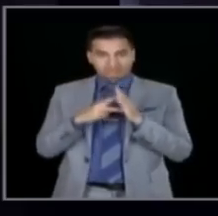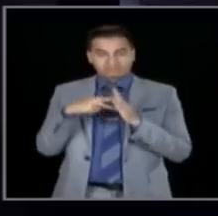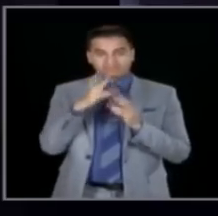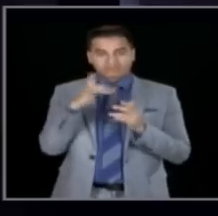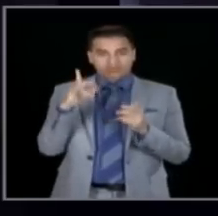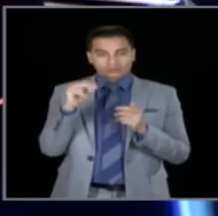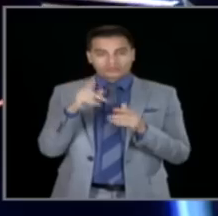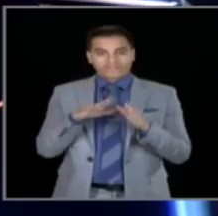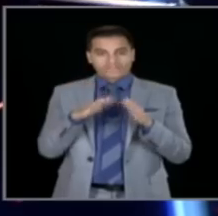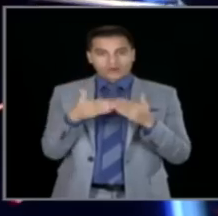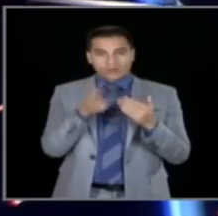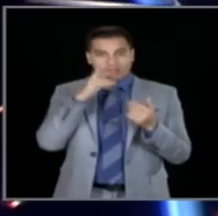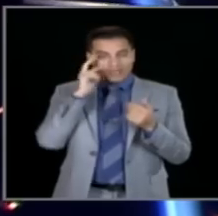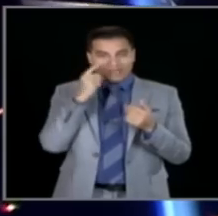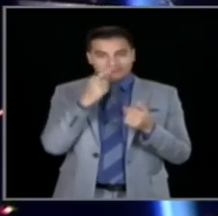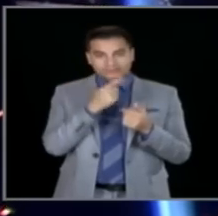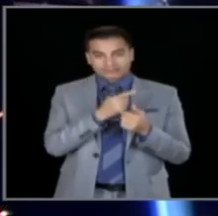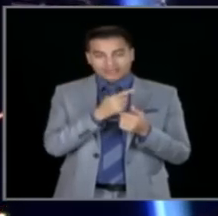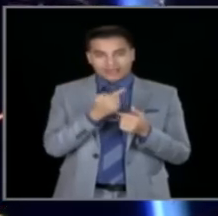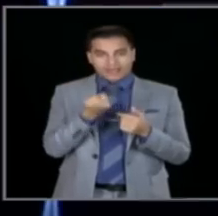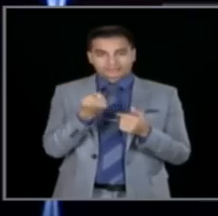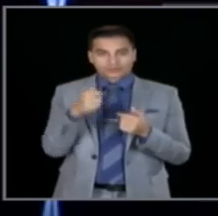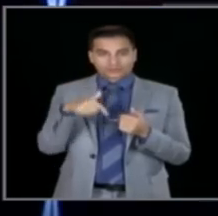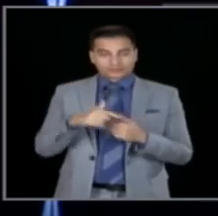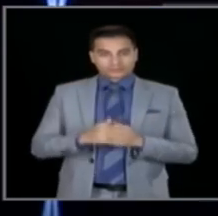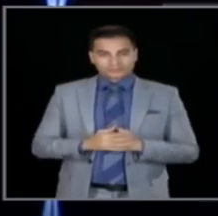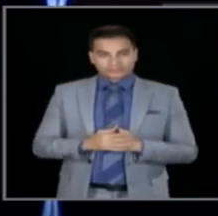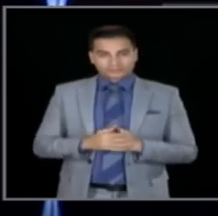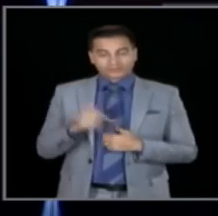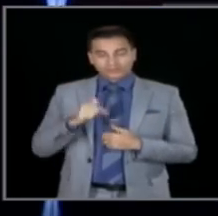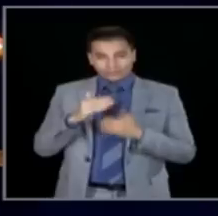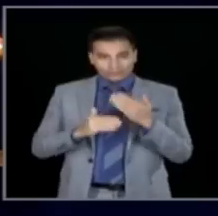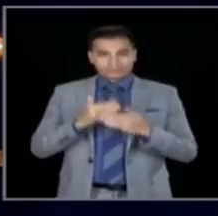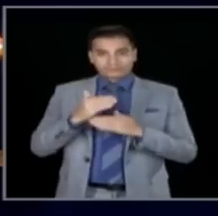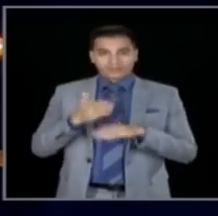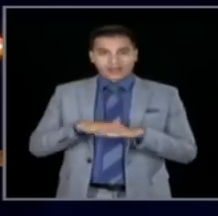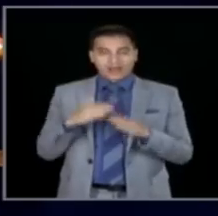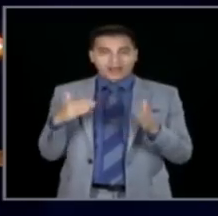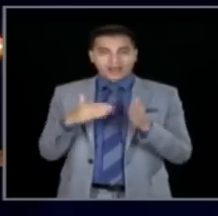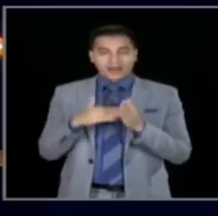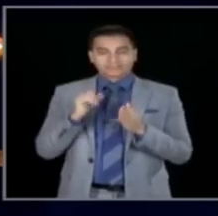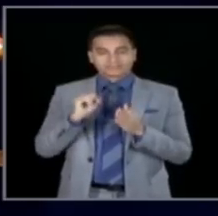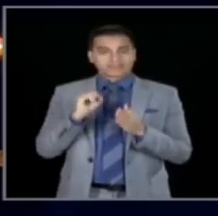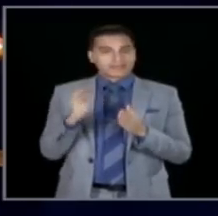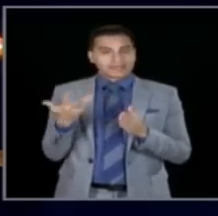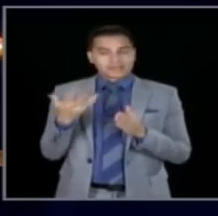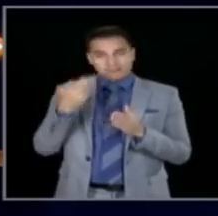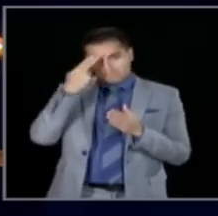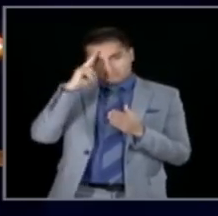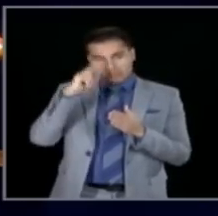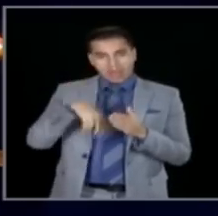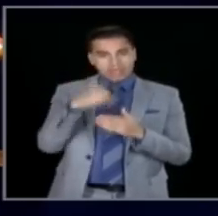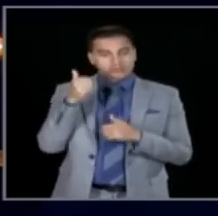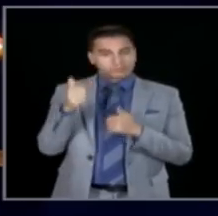نقطة، فريق الحوت الأزرق 65. ودلوقتي مع آخر فقرة، واللي هتحدد مين اللي